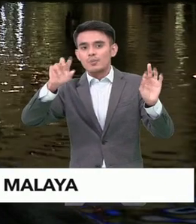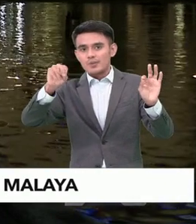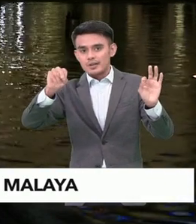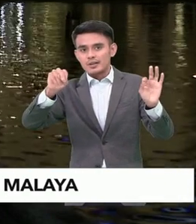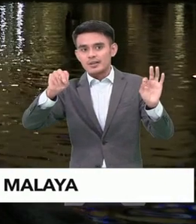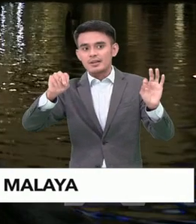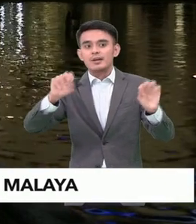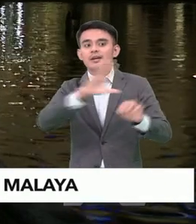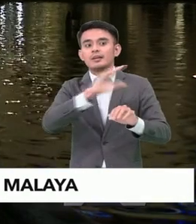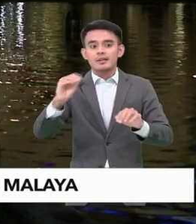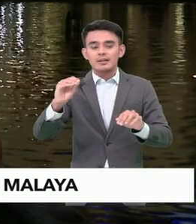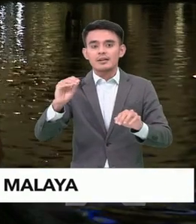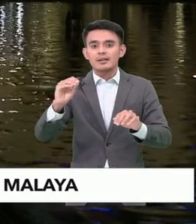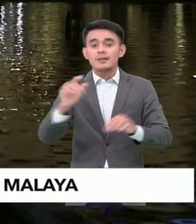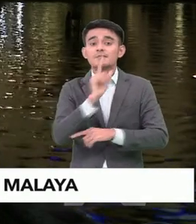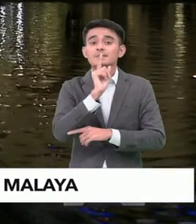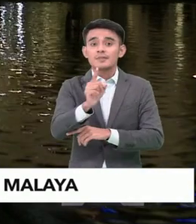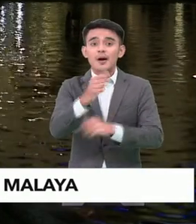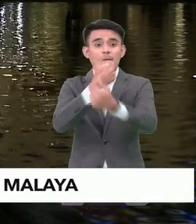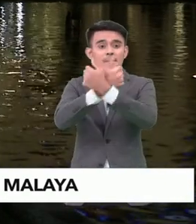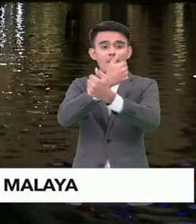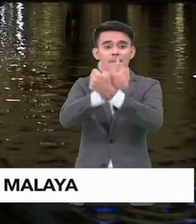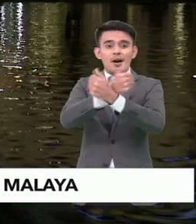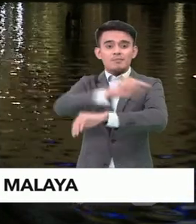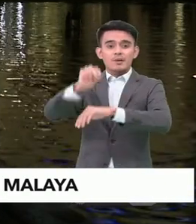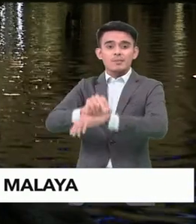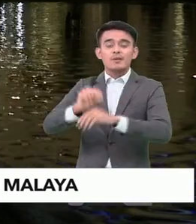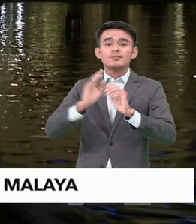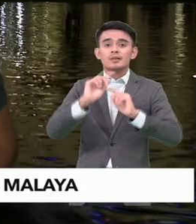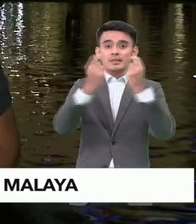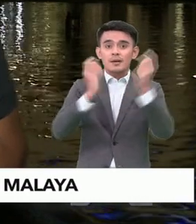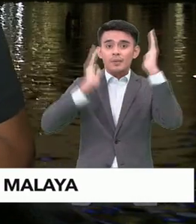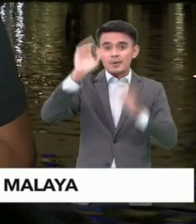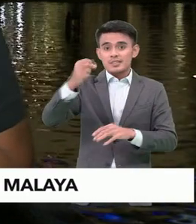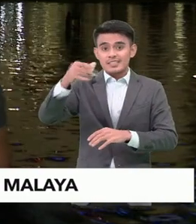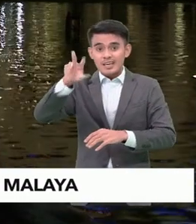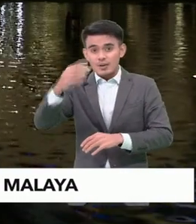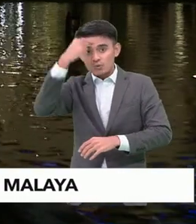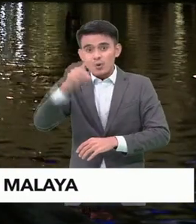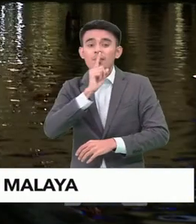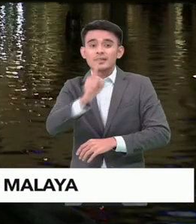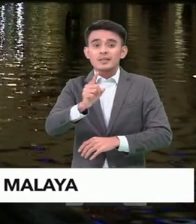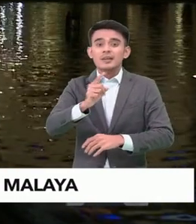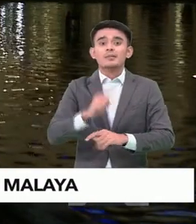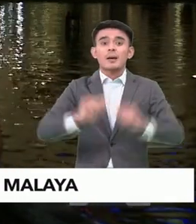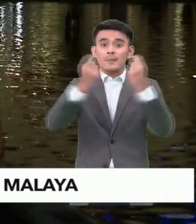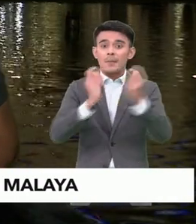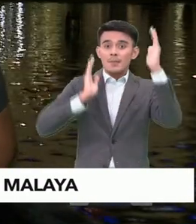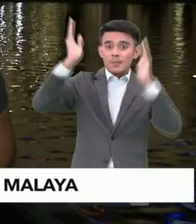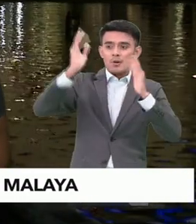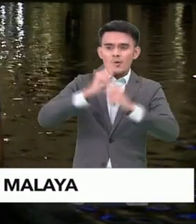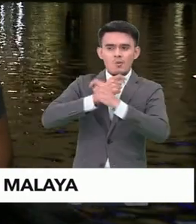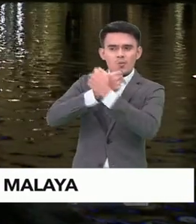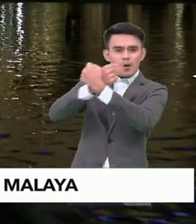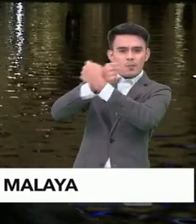dan juga sudah tentu punya ke gol kebangsaan Jihan Hasmi untuk memastikan gold Malaysia gawang